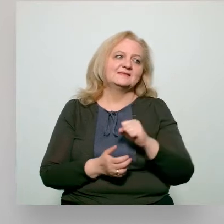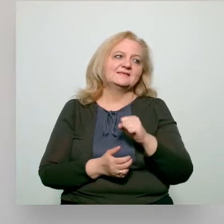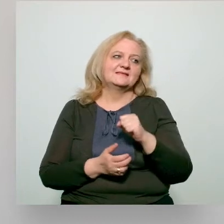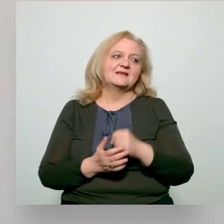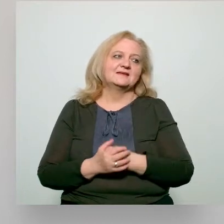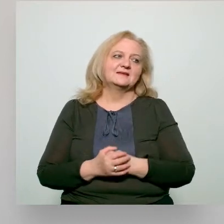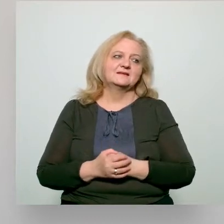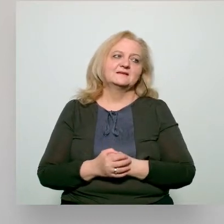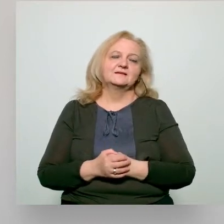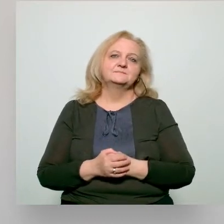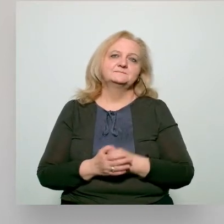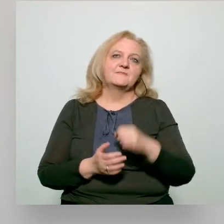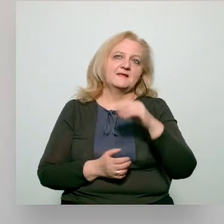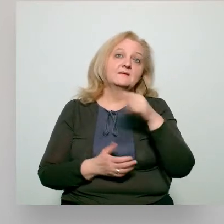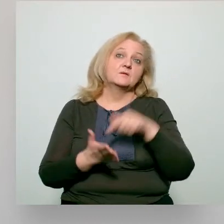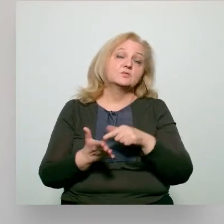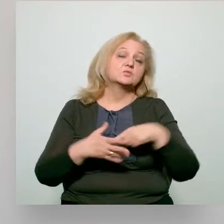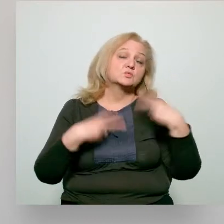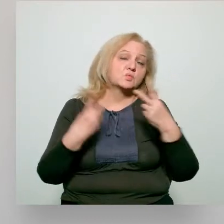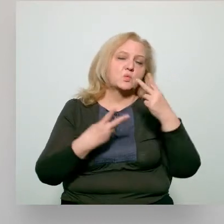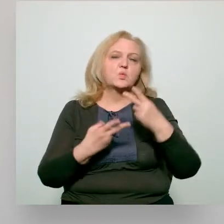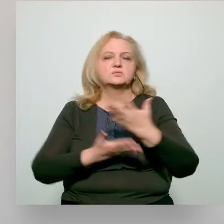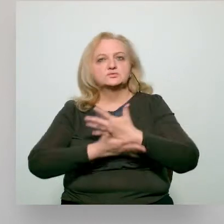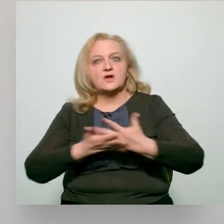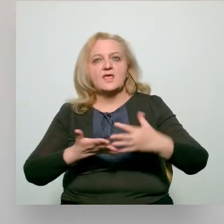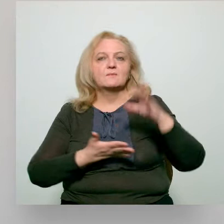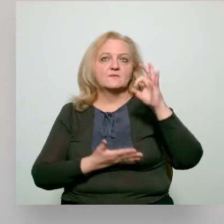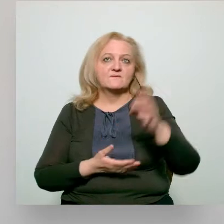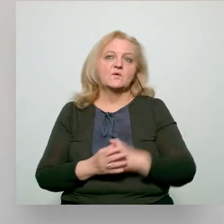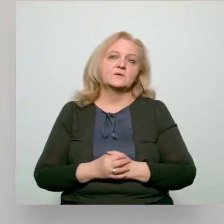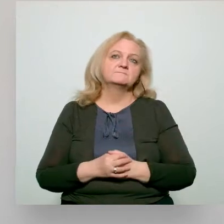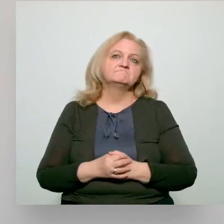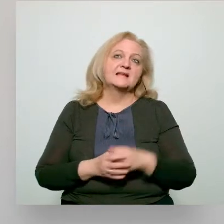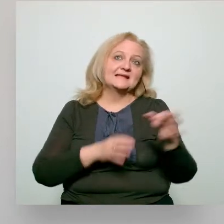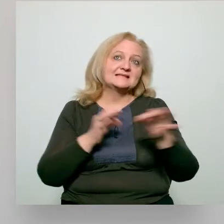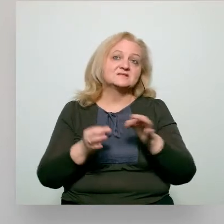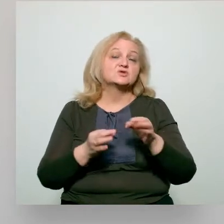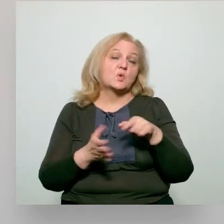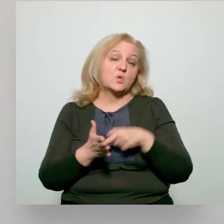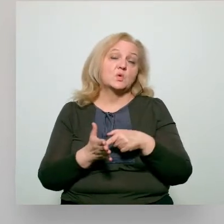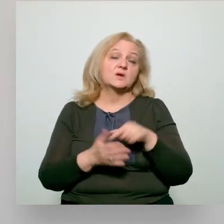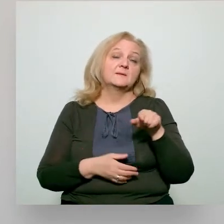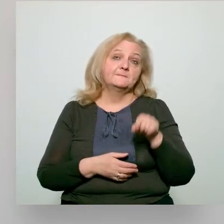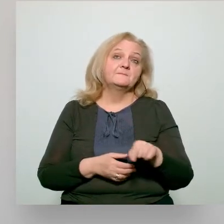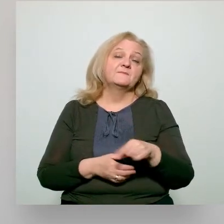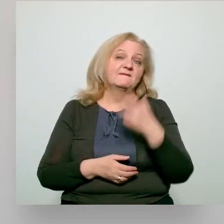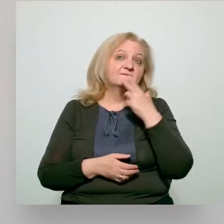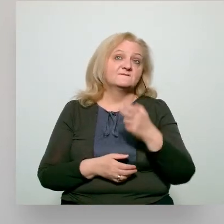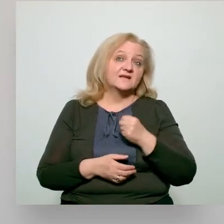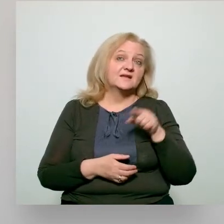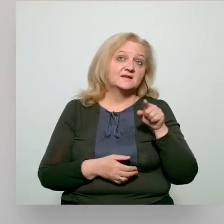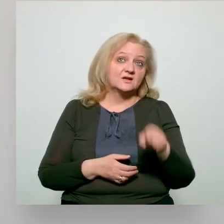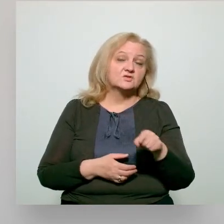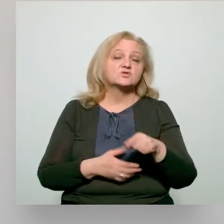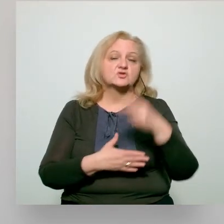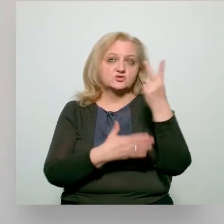historia utraconej ojczyzny i poszukiwania ojczyzny. I bardzo wyraziście widać w trakcie